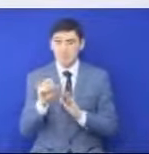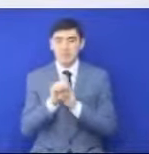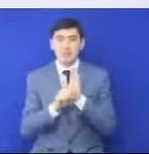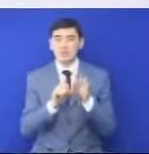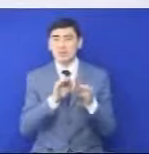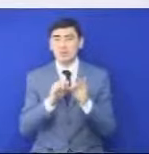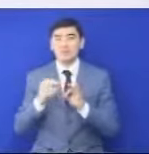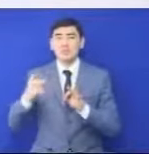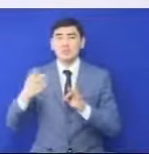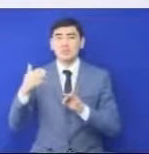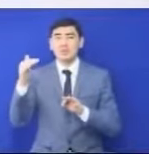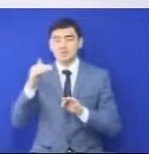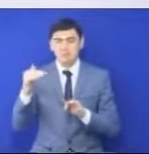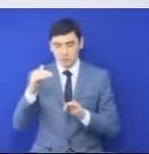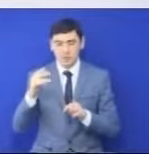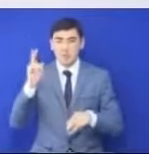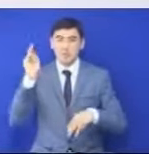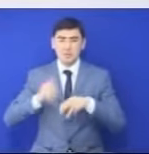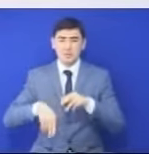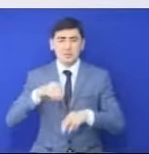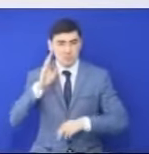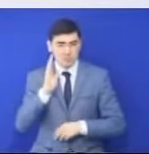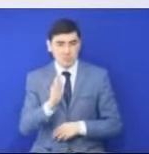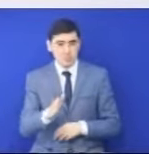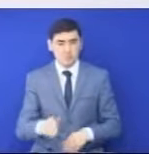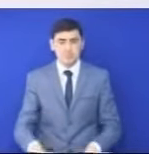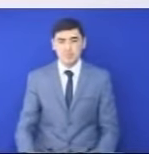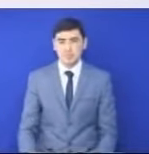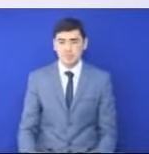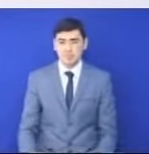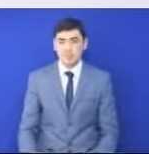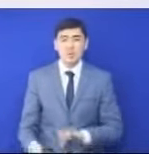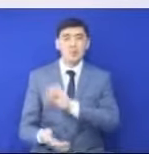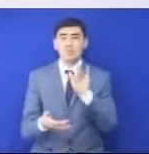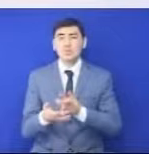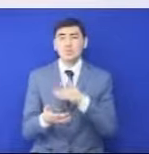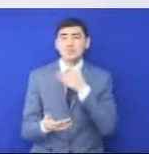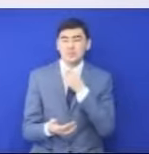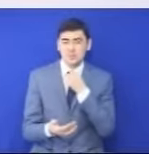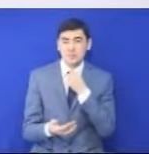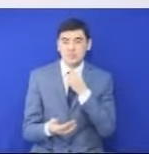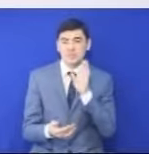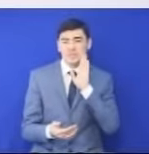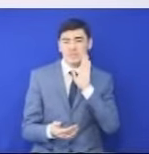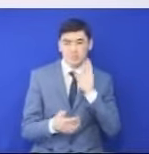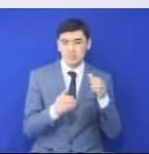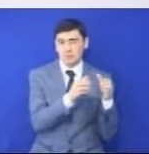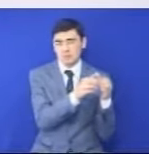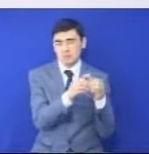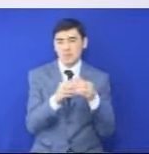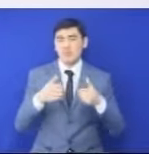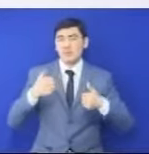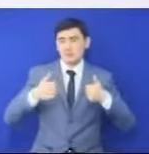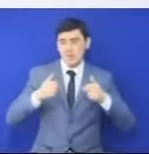завершится 25 февраля. В Семии проходит женский чемпионат по волейболу. В нем участвуют